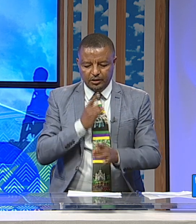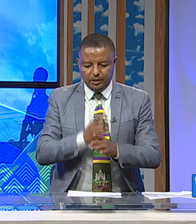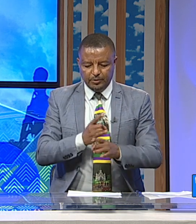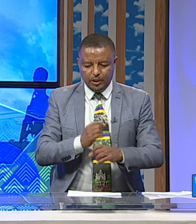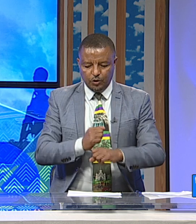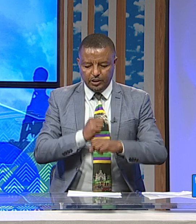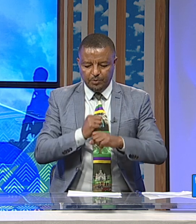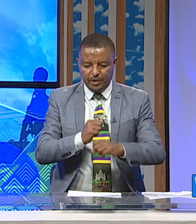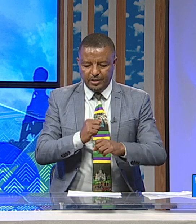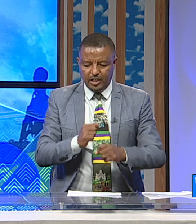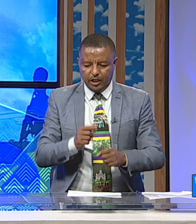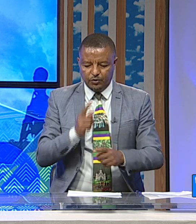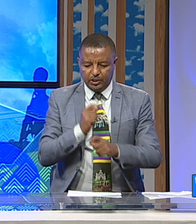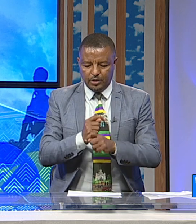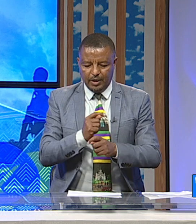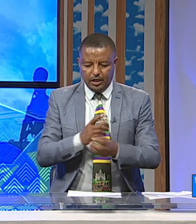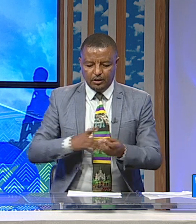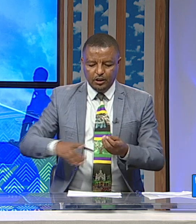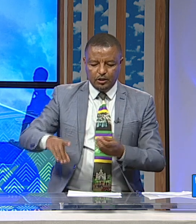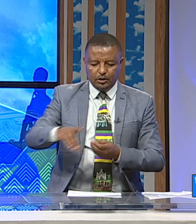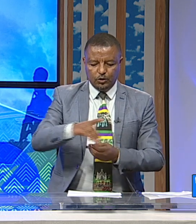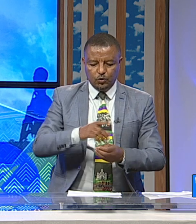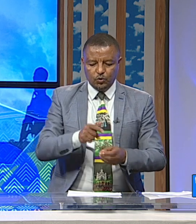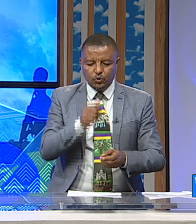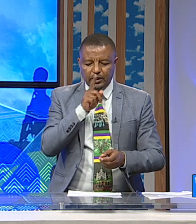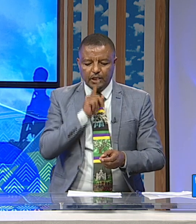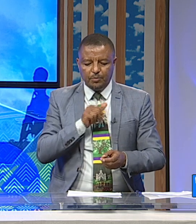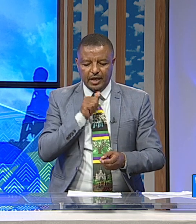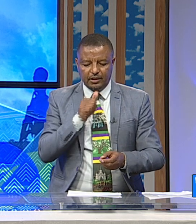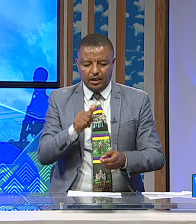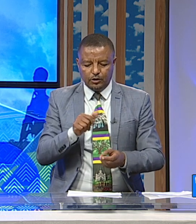የሚያቀብሉና ዘመጃውን የሚያደናቅፉ ተግባራት